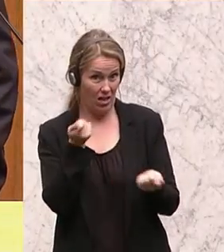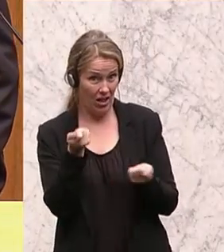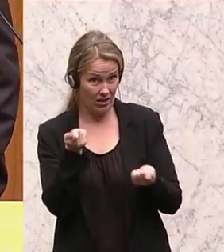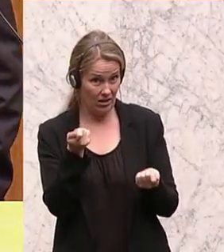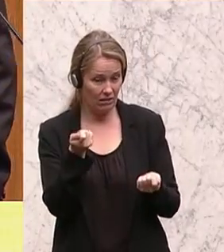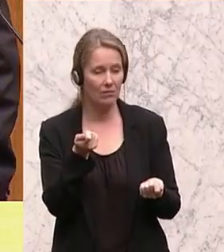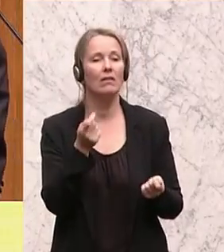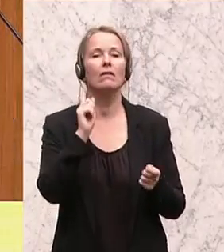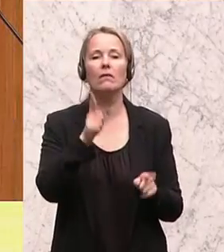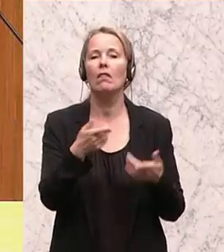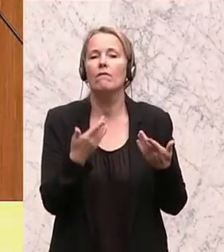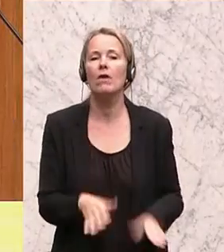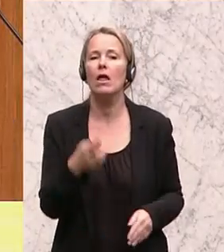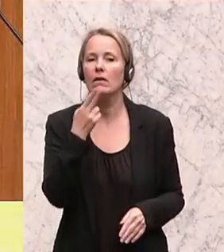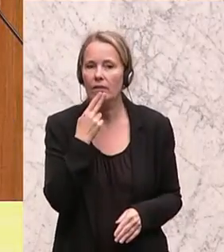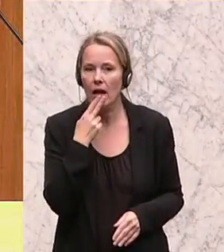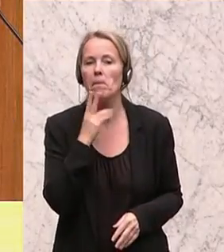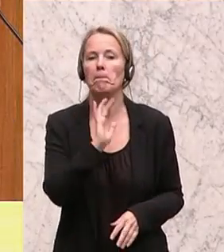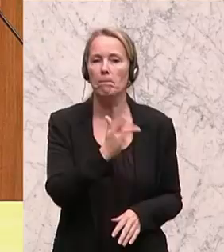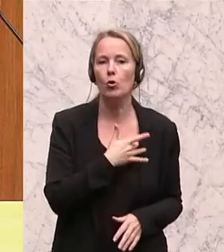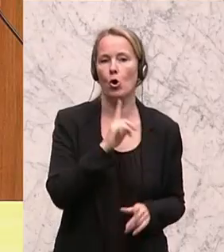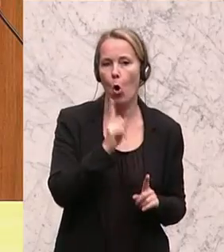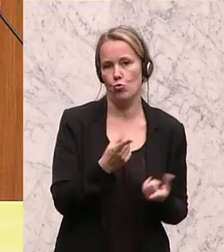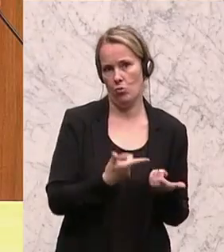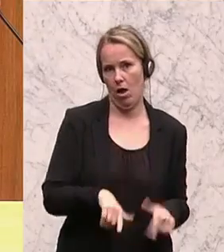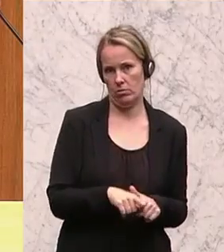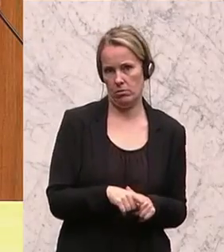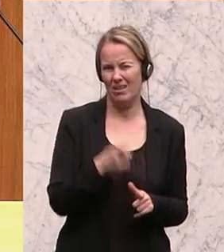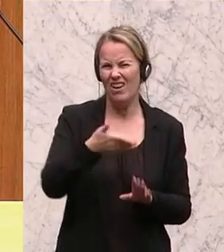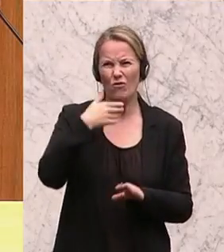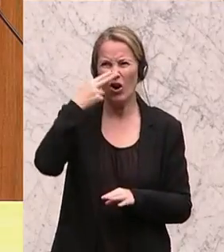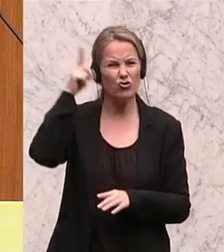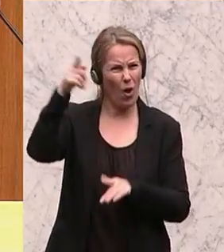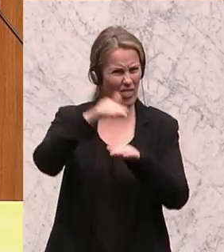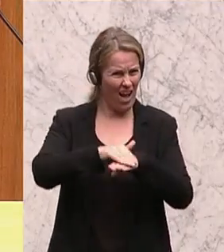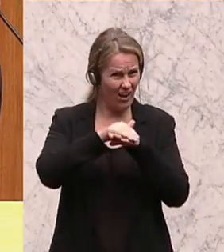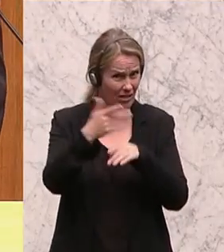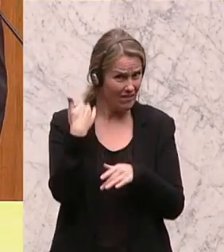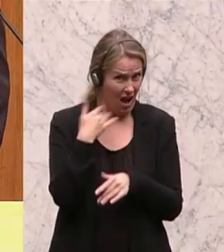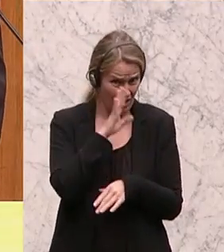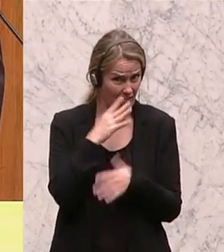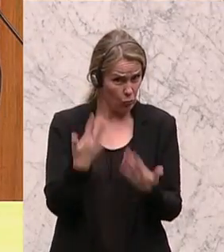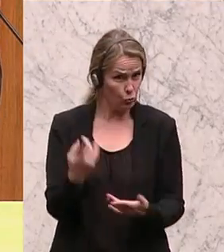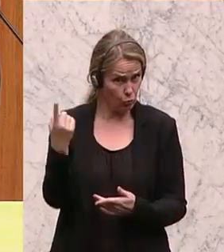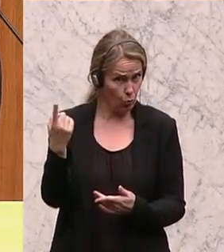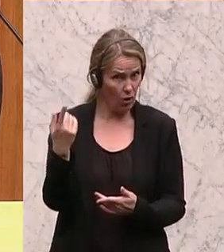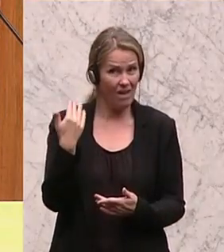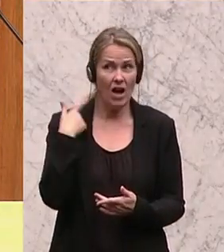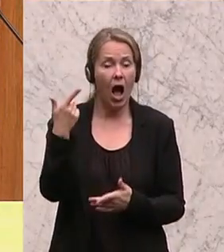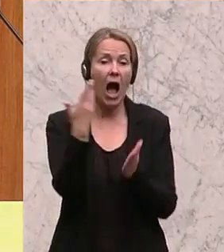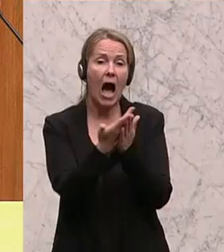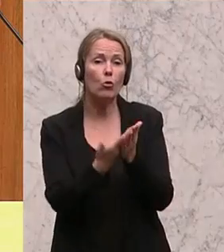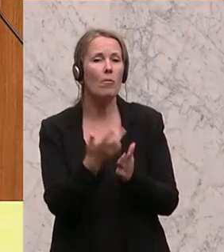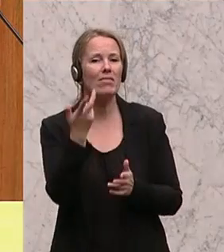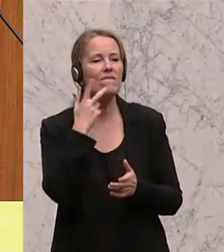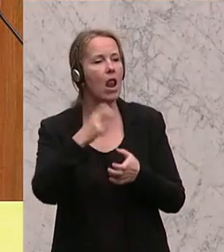verlieren Bürger und das Land, meine Damen und Herren. Und wenn wir uns im Vorfeld das anschauen in England, dann war das ja genauso. Denn die Argumentation der Aussteiger,